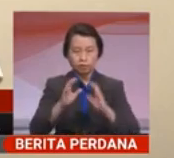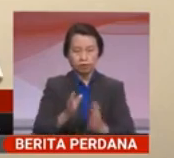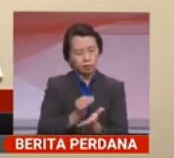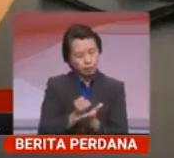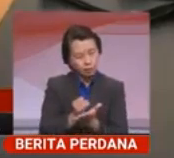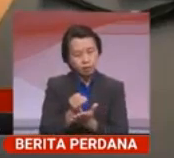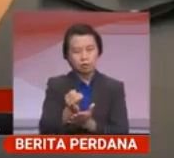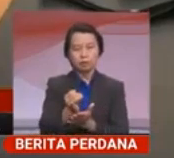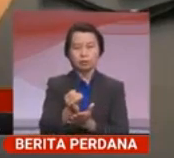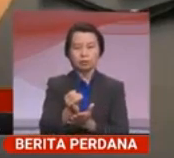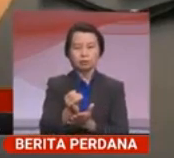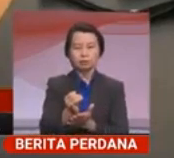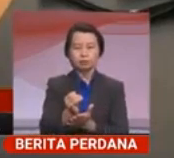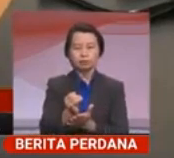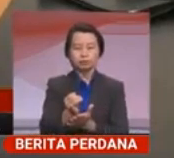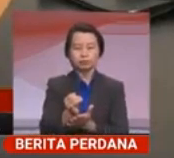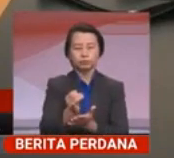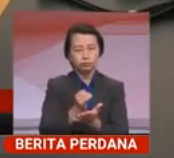ikhlas